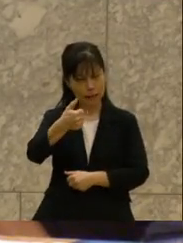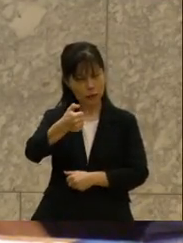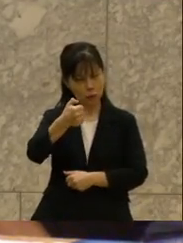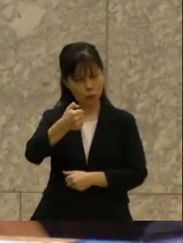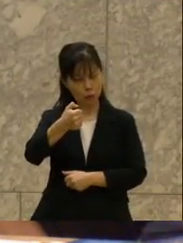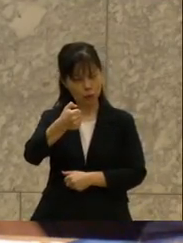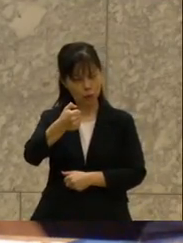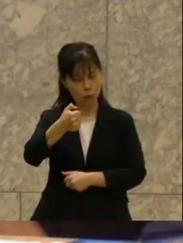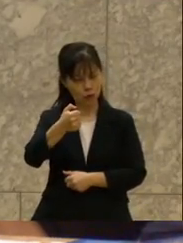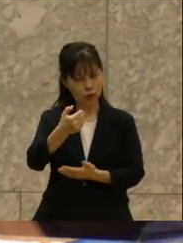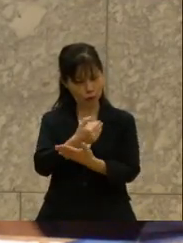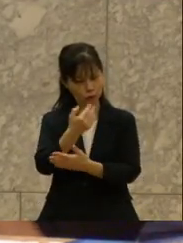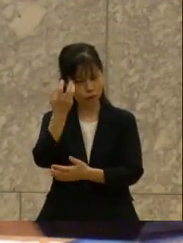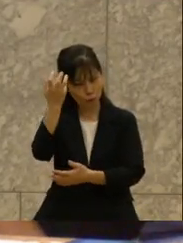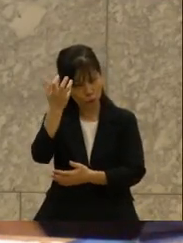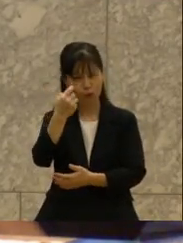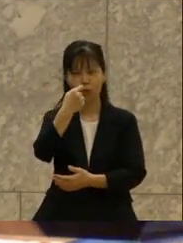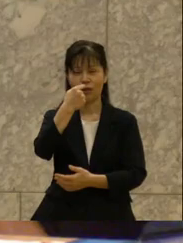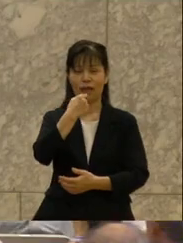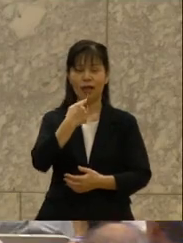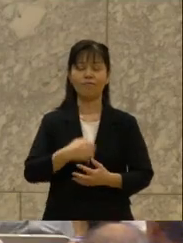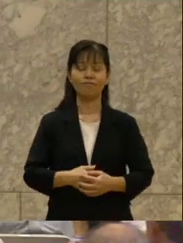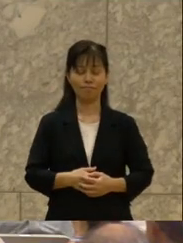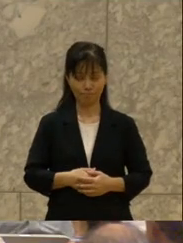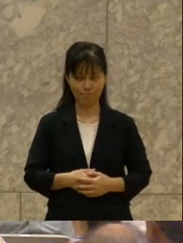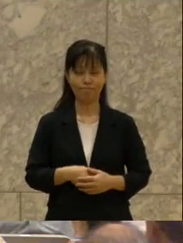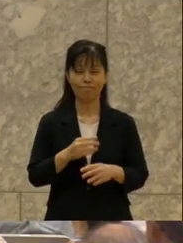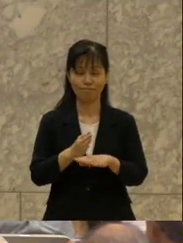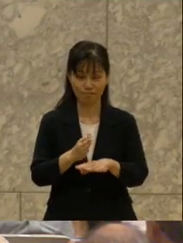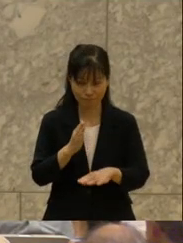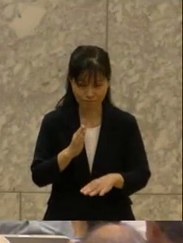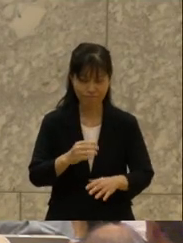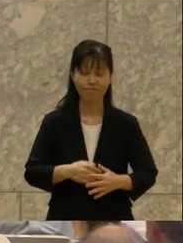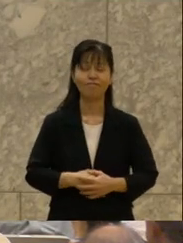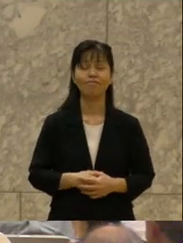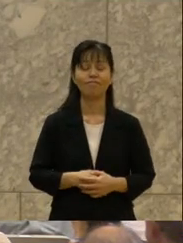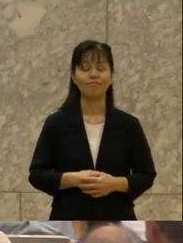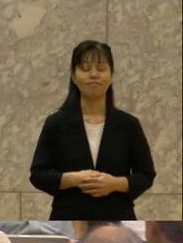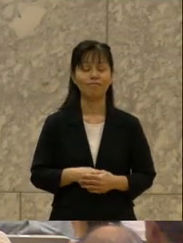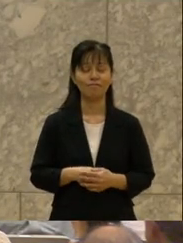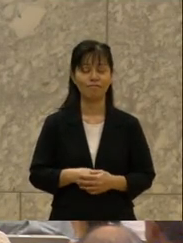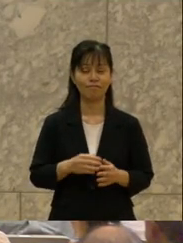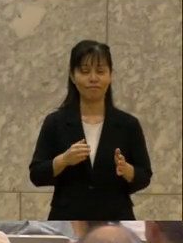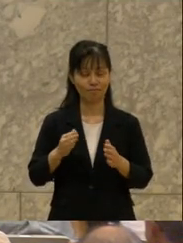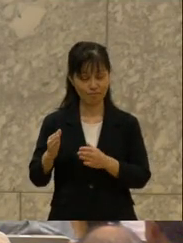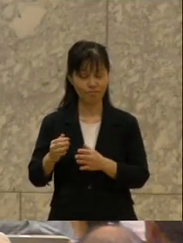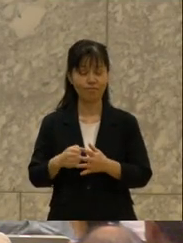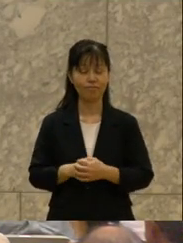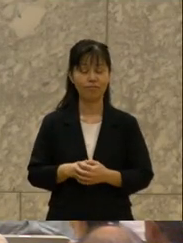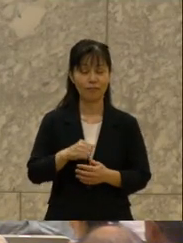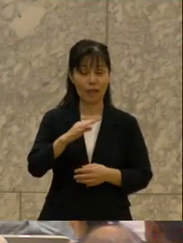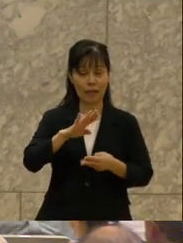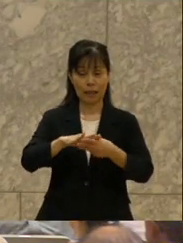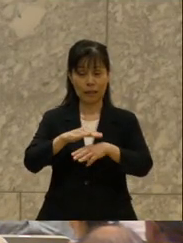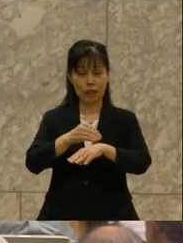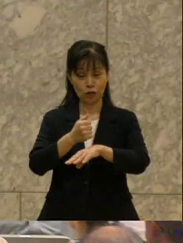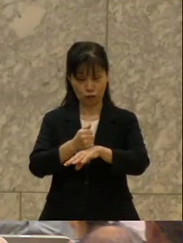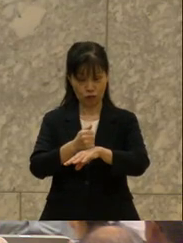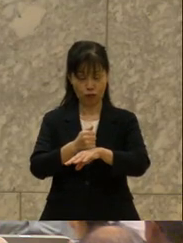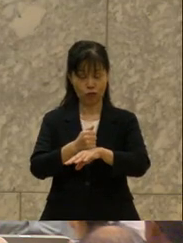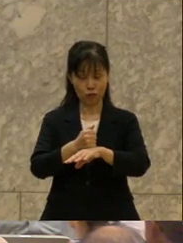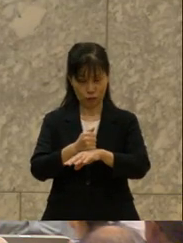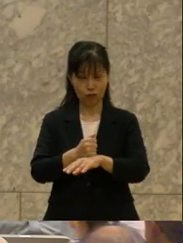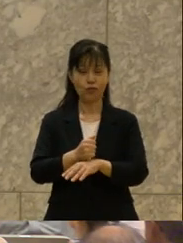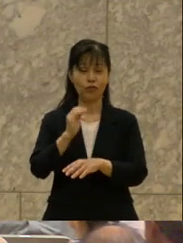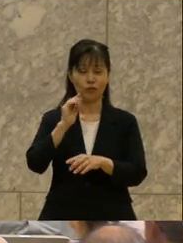思いもありますはいありがとうございますさてあなた高田選手あのいよいよデフリンピックが東京に